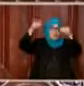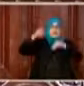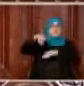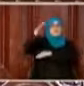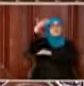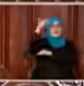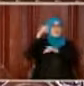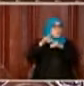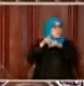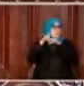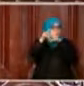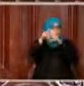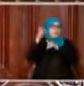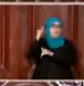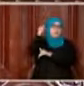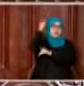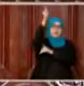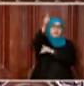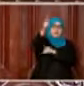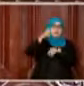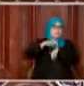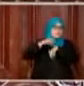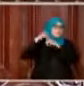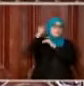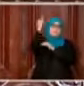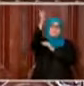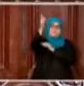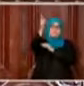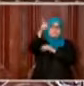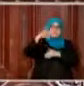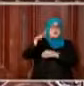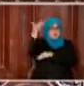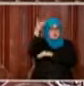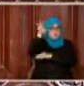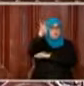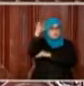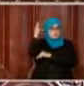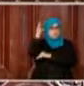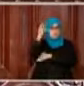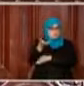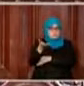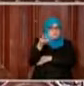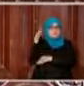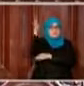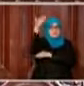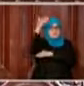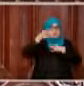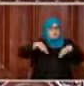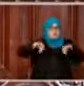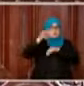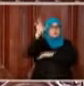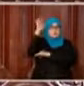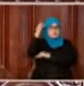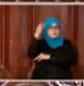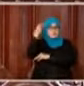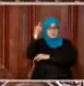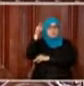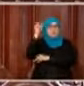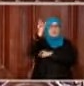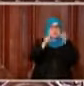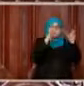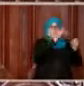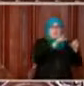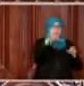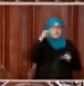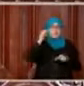الدولة التونسية بكل مرافقها هي دولة التونسيين والتونسيات على